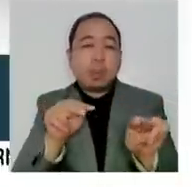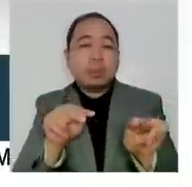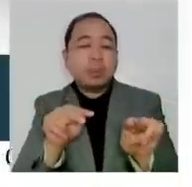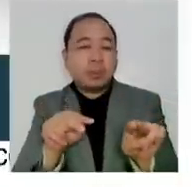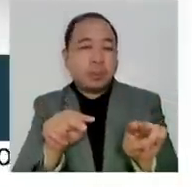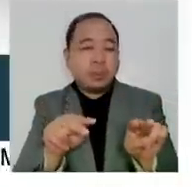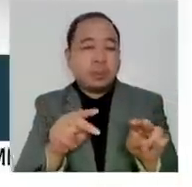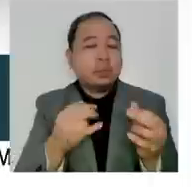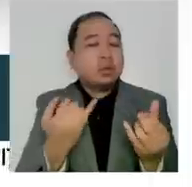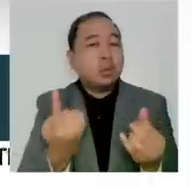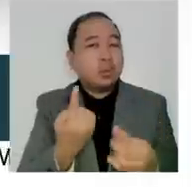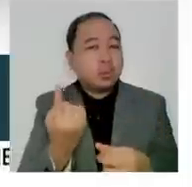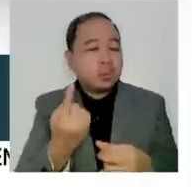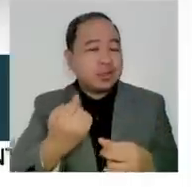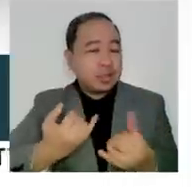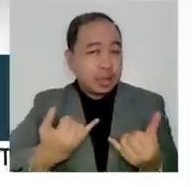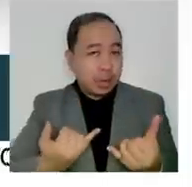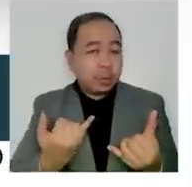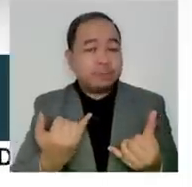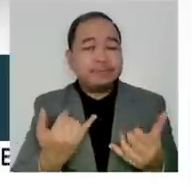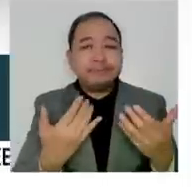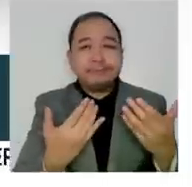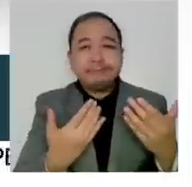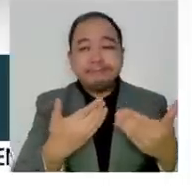tayo sa monitoring stage. And